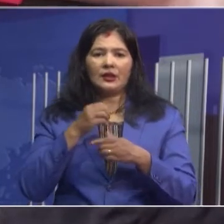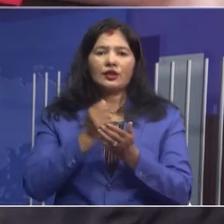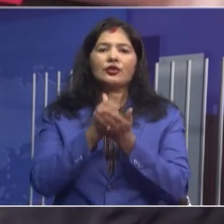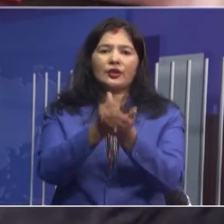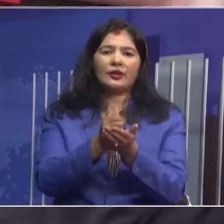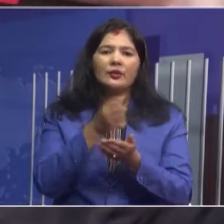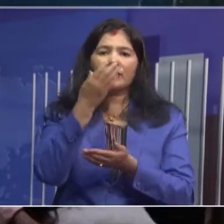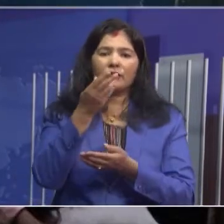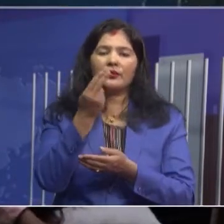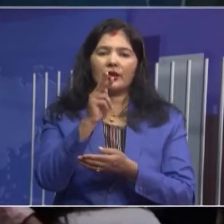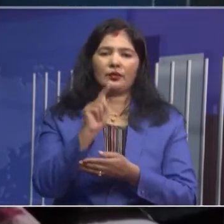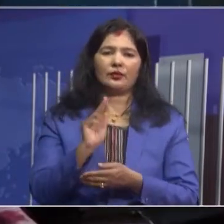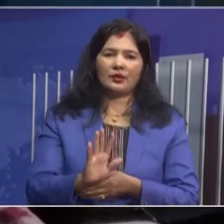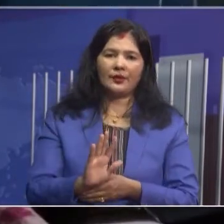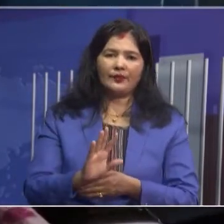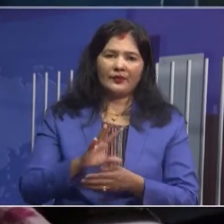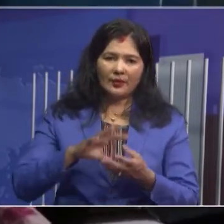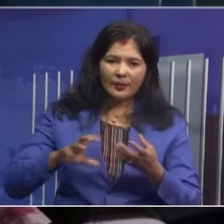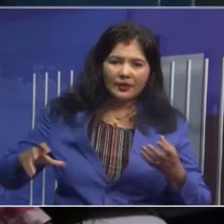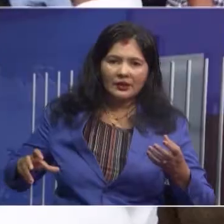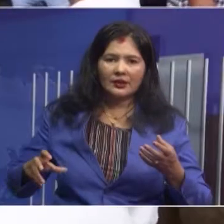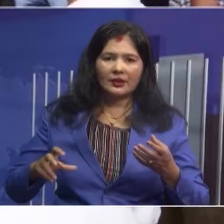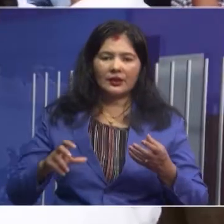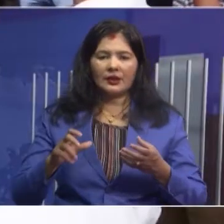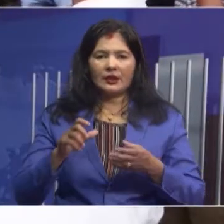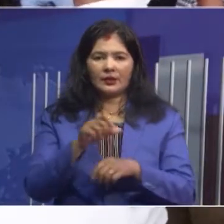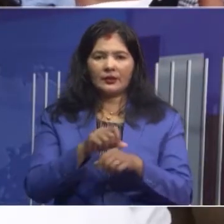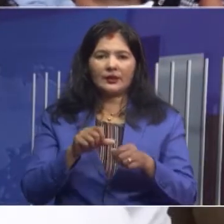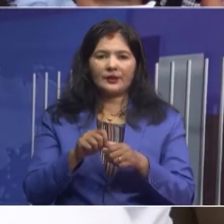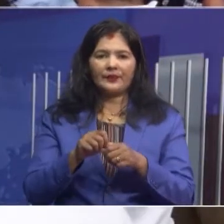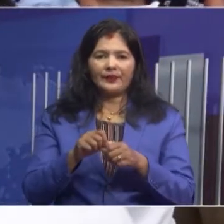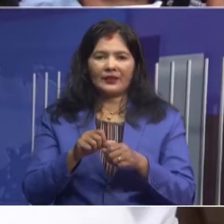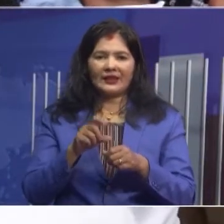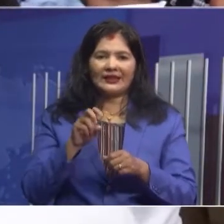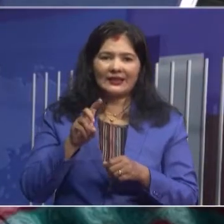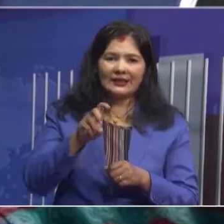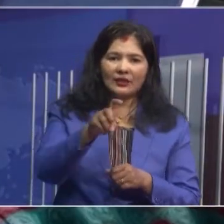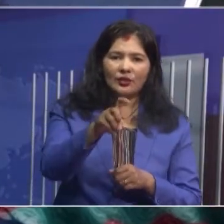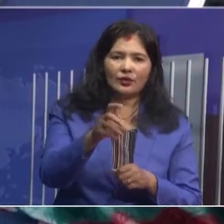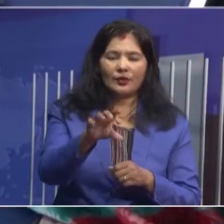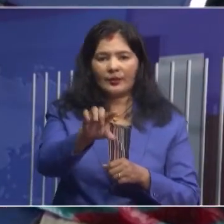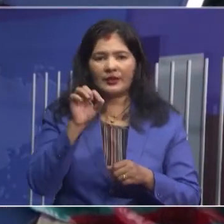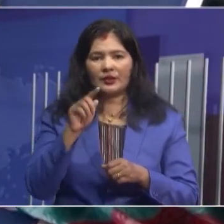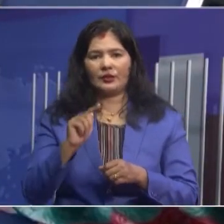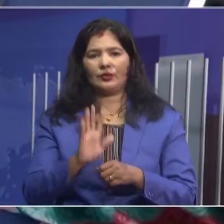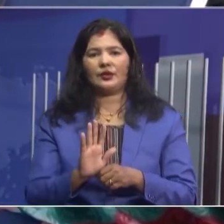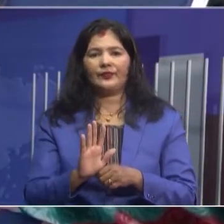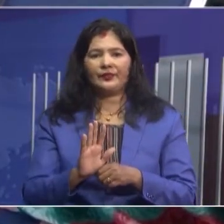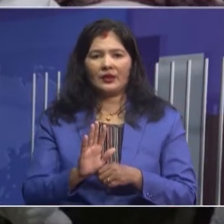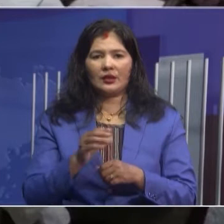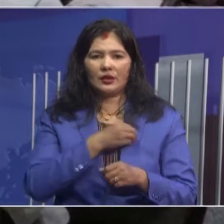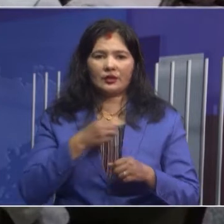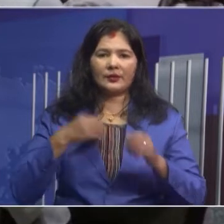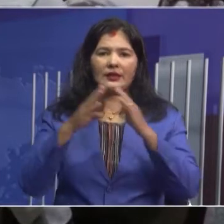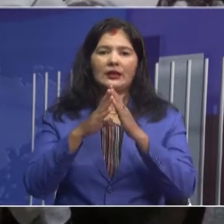भएको छ प्रदेश स्तरीय प्रयोगशालाको अनुसार अत्यधिक मात्रा कोलिफर्म फेला परेको घिमिरेले बताउनुभयो